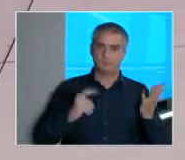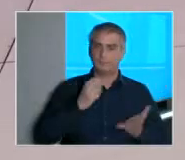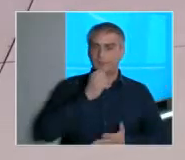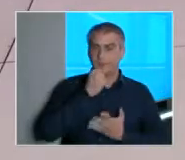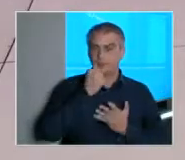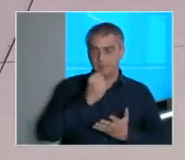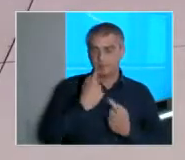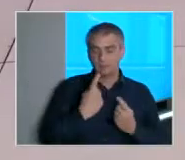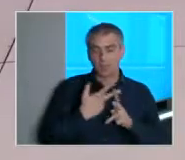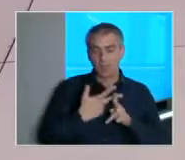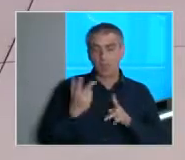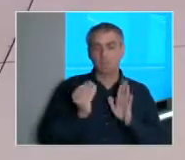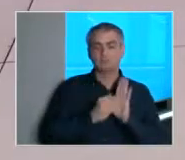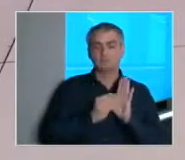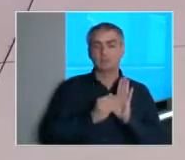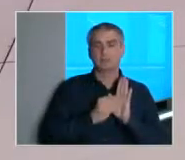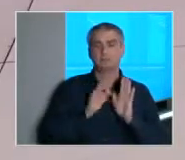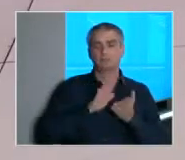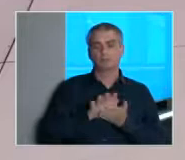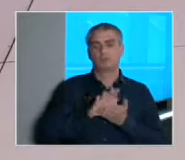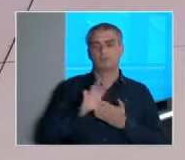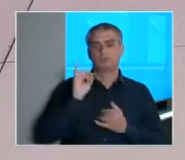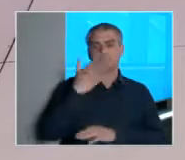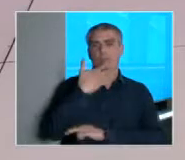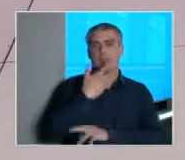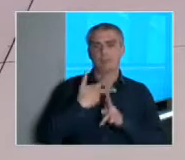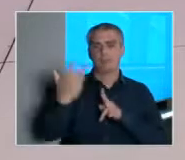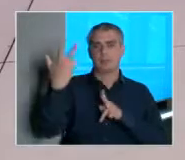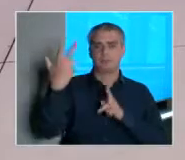והתקציב עצמו רק לצרכים שוטפים של המדינה.